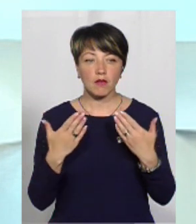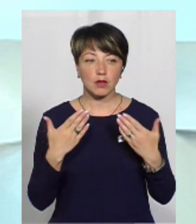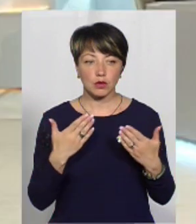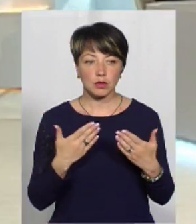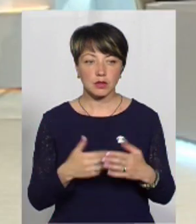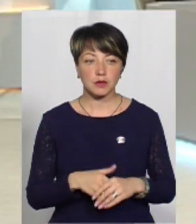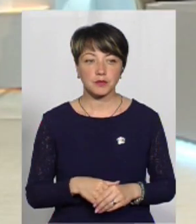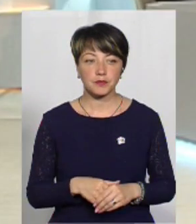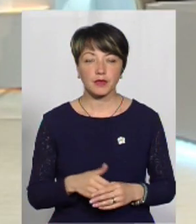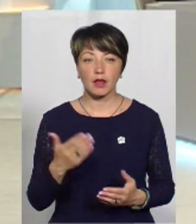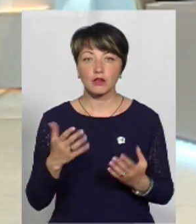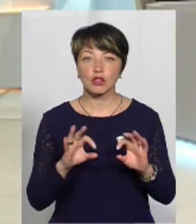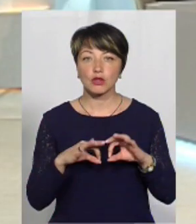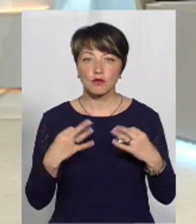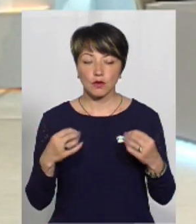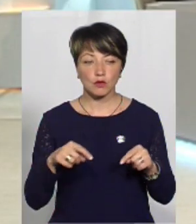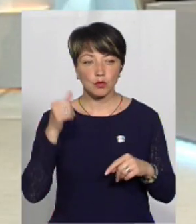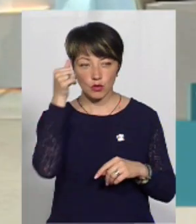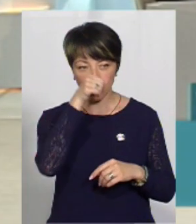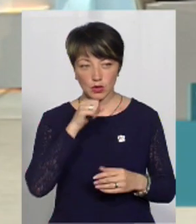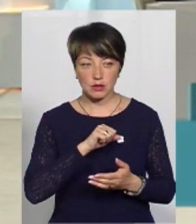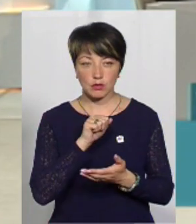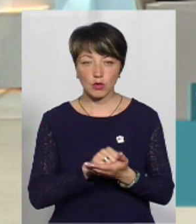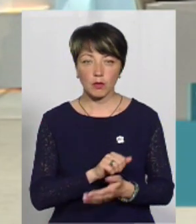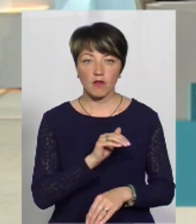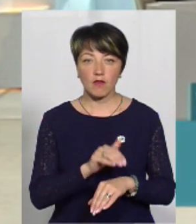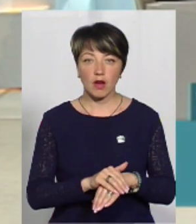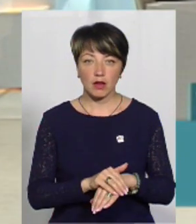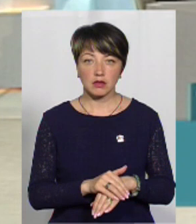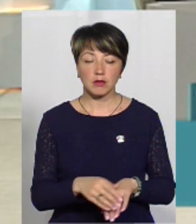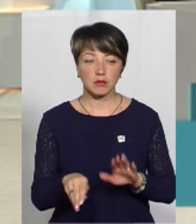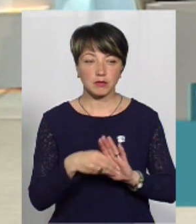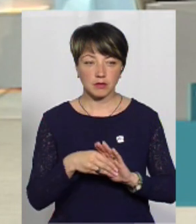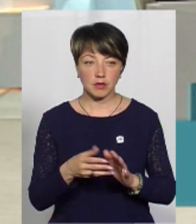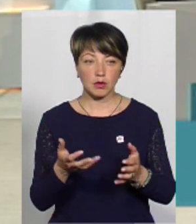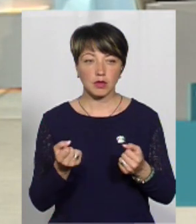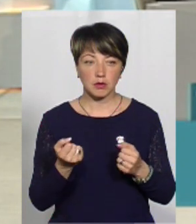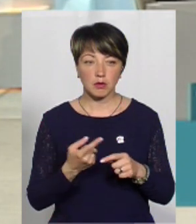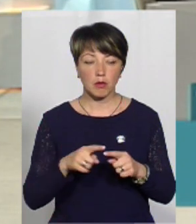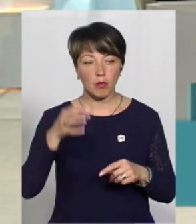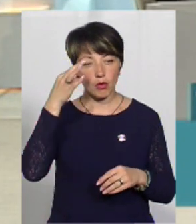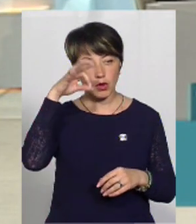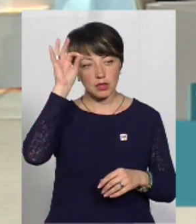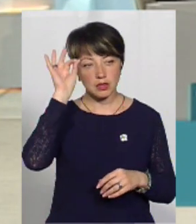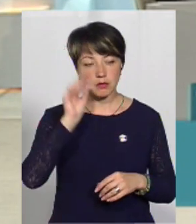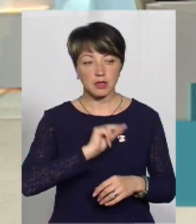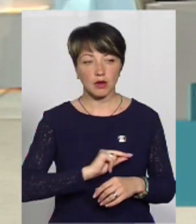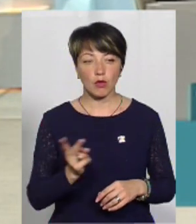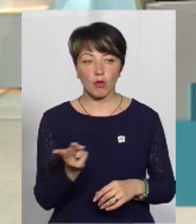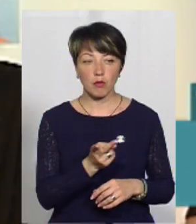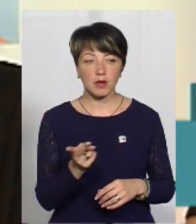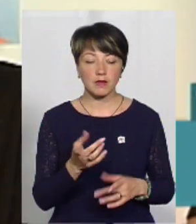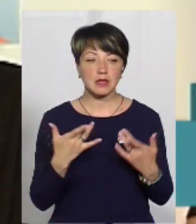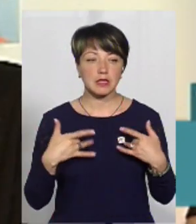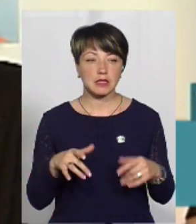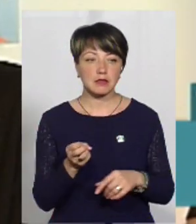до... Якщо дозволите, у нас в поточному році був задокументований факт отримання неправомірної вигоди працівниками поліції. Обидва